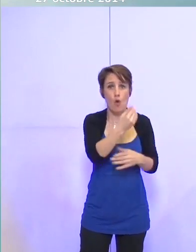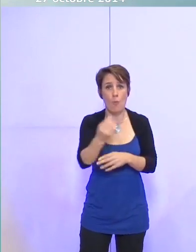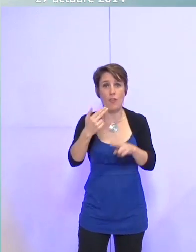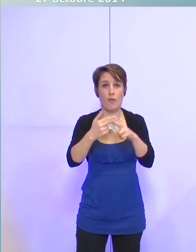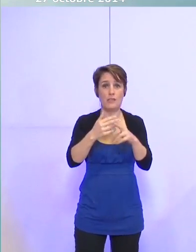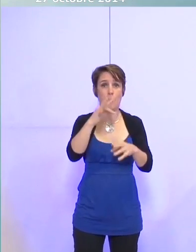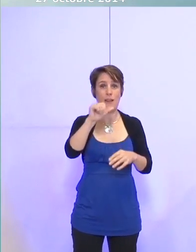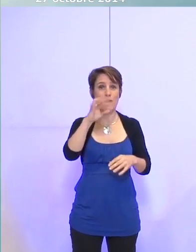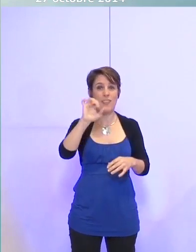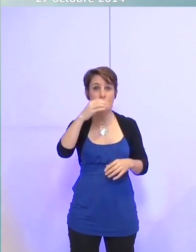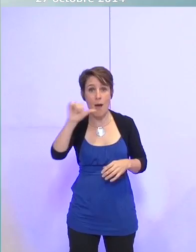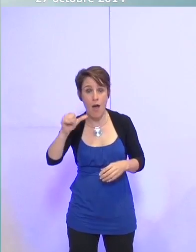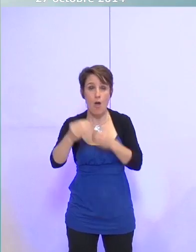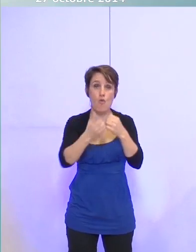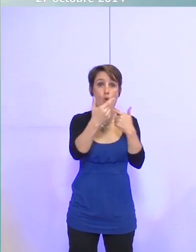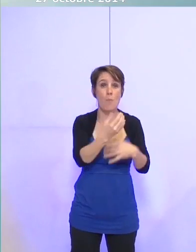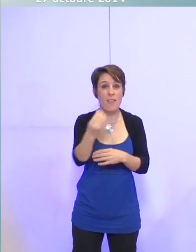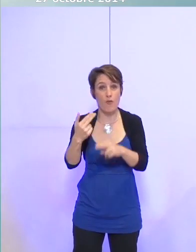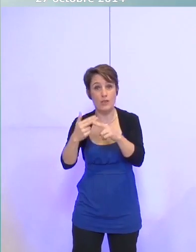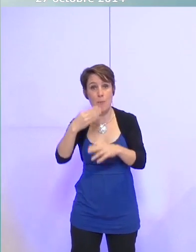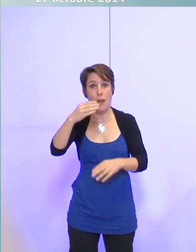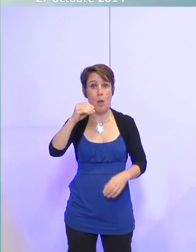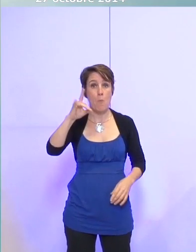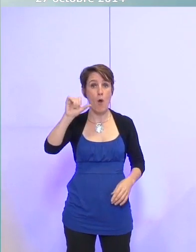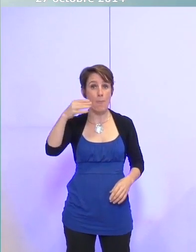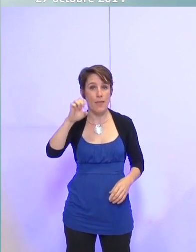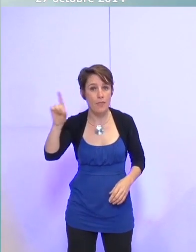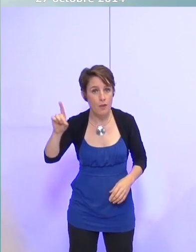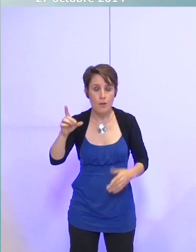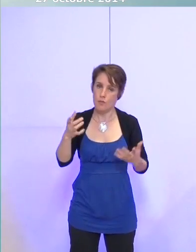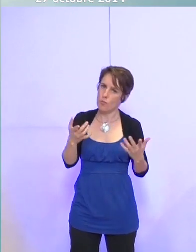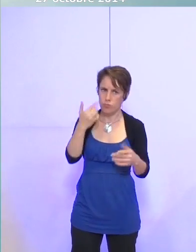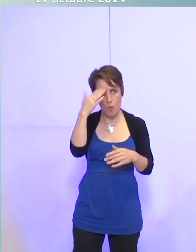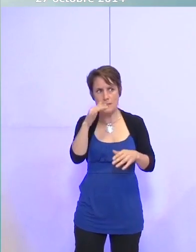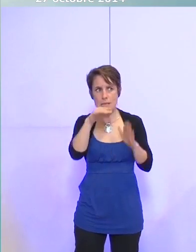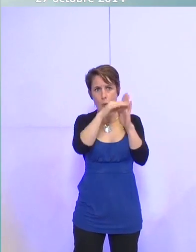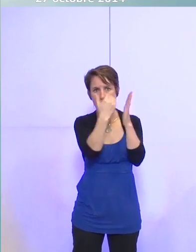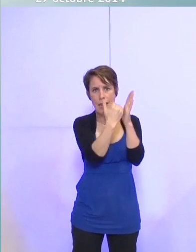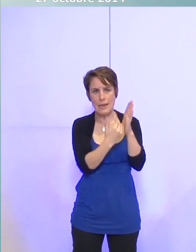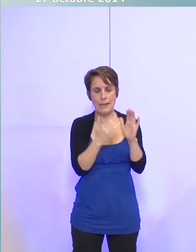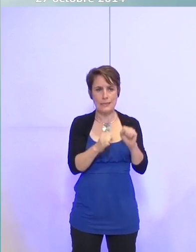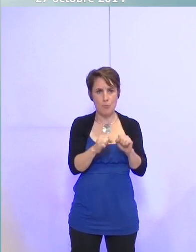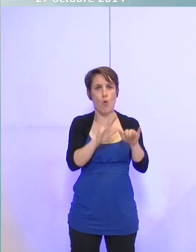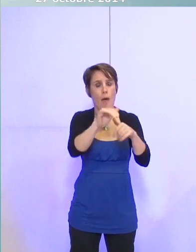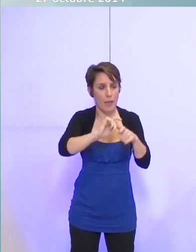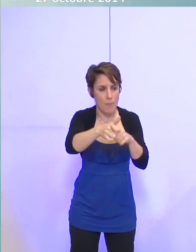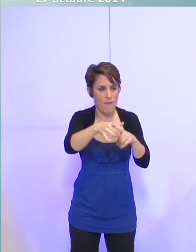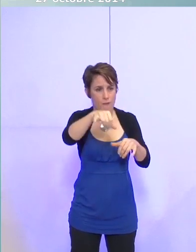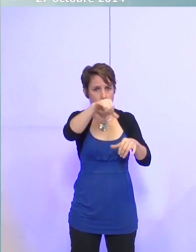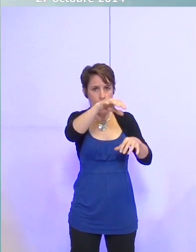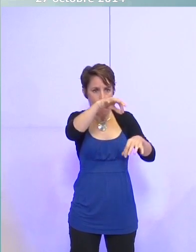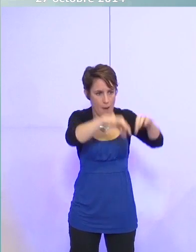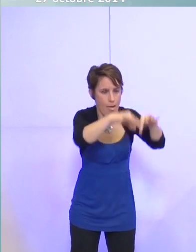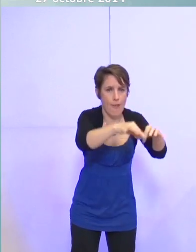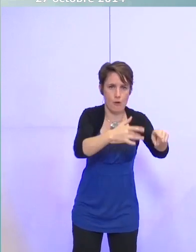Fatima ou combien de Mohamed. Malheureusement, vous savez l'usage qu'on a pu faire un jour de ce genre de liste. Donc cela doit, selon nous, être une donnée